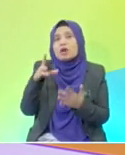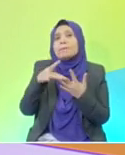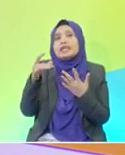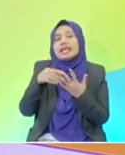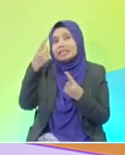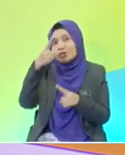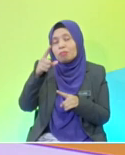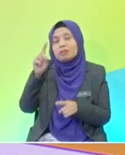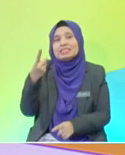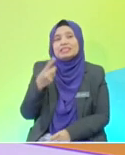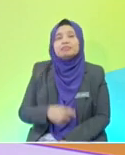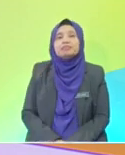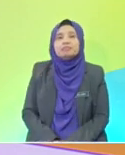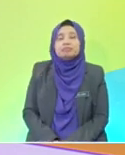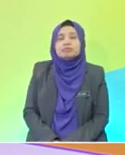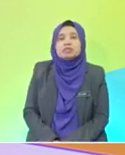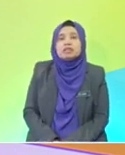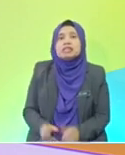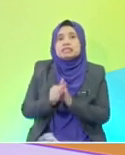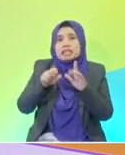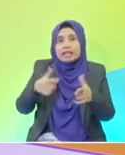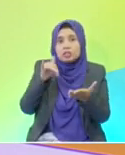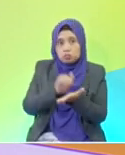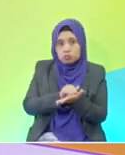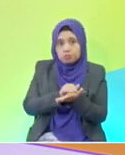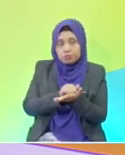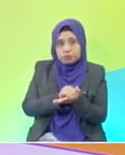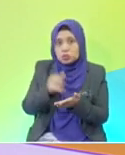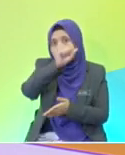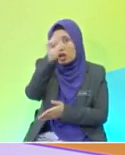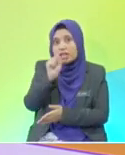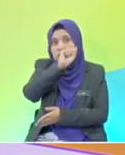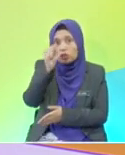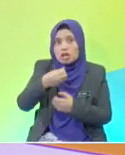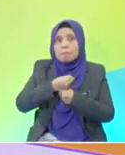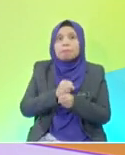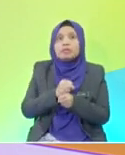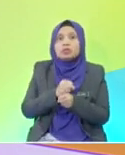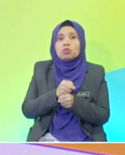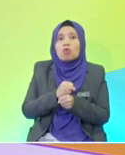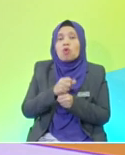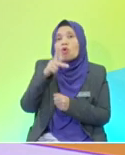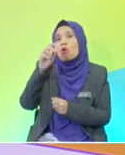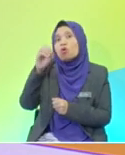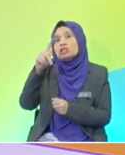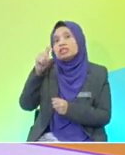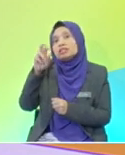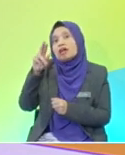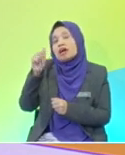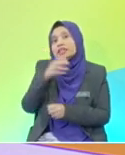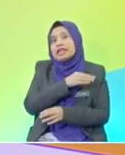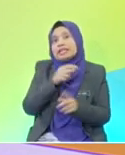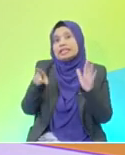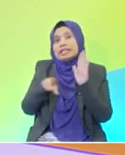saja Oke selanjutnya pada itu soal-soallah berbentuk kontra dan negatif juga biasanya